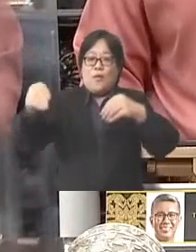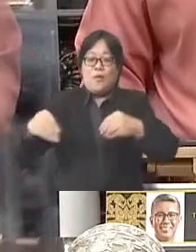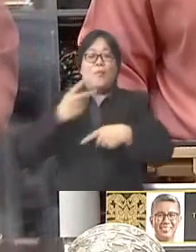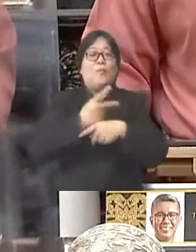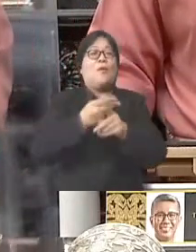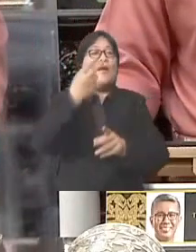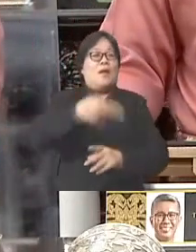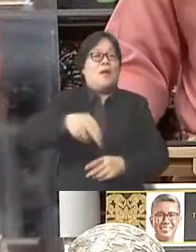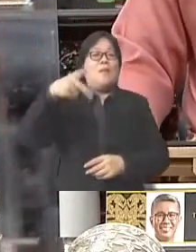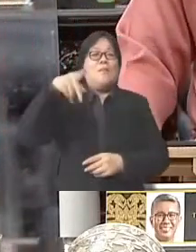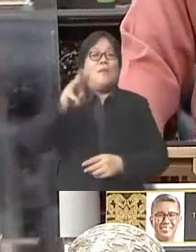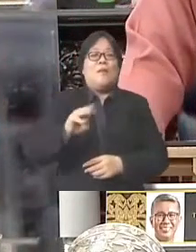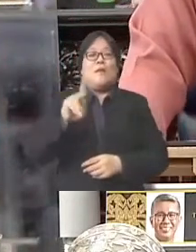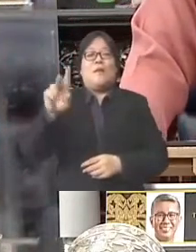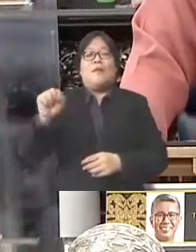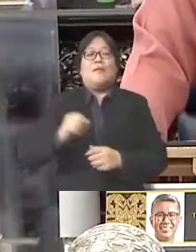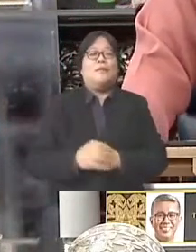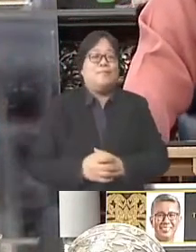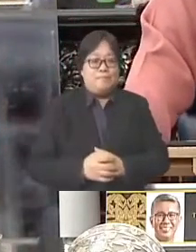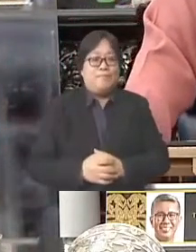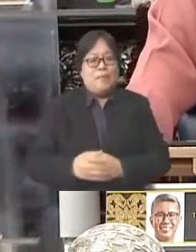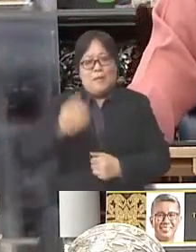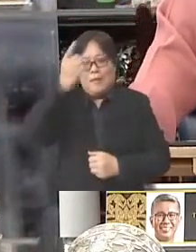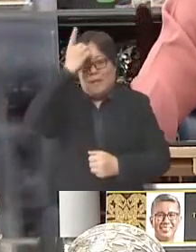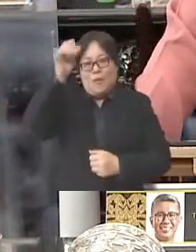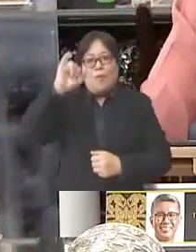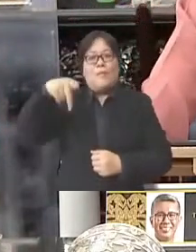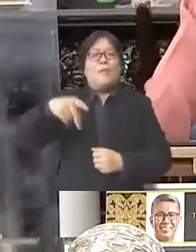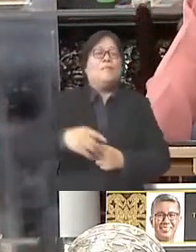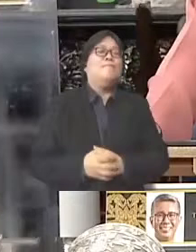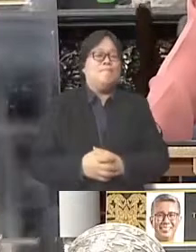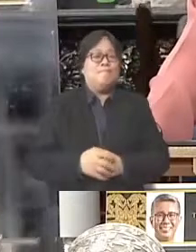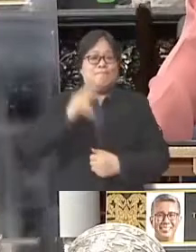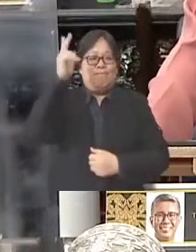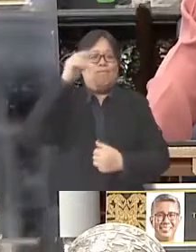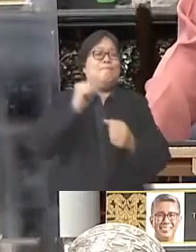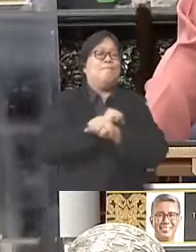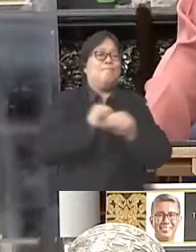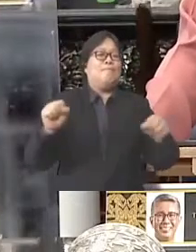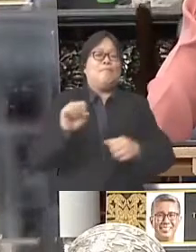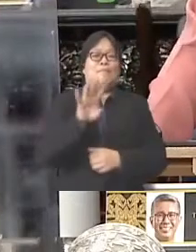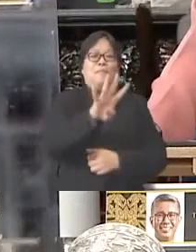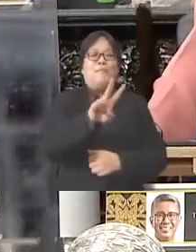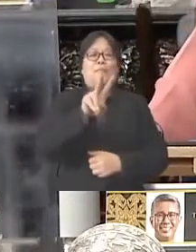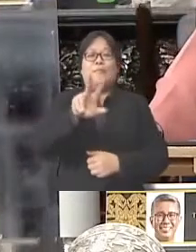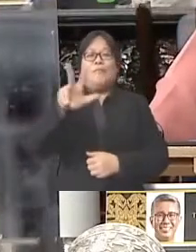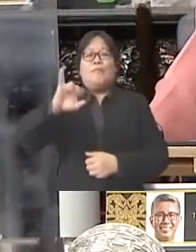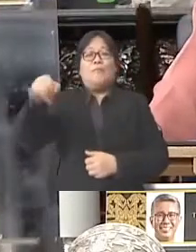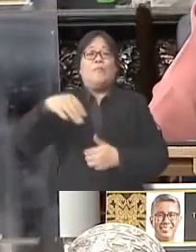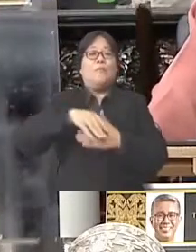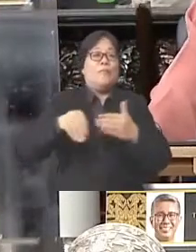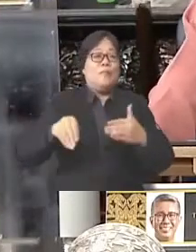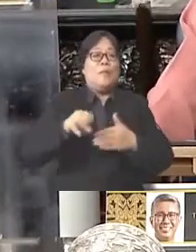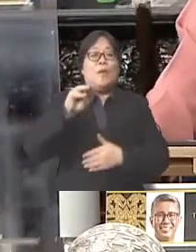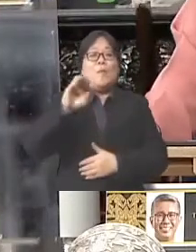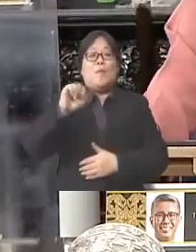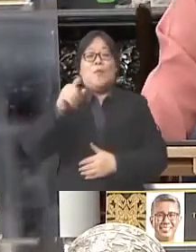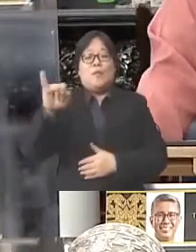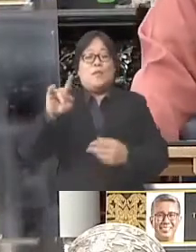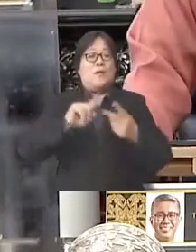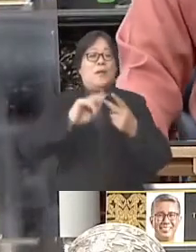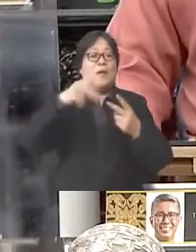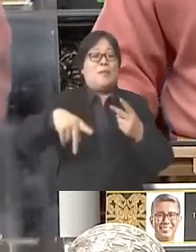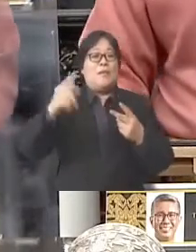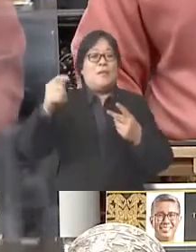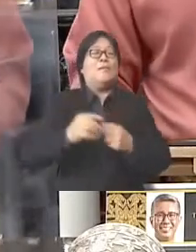produk-produk halal pmks tato yang di betul kerajaan menjadikan 423 juta Ringgit di bawah musti dan